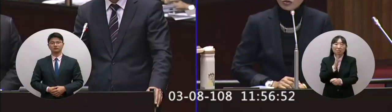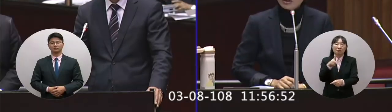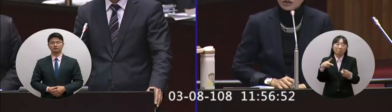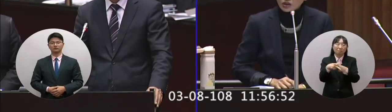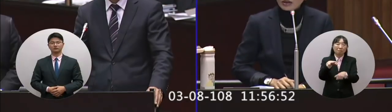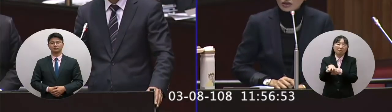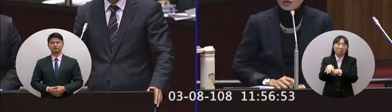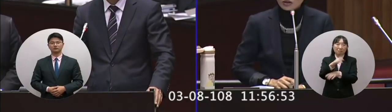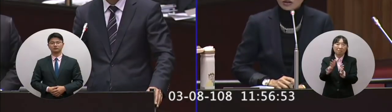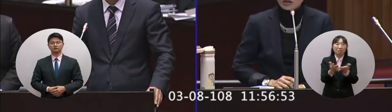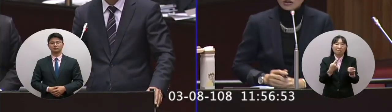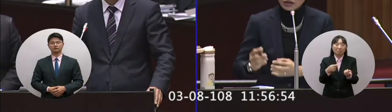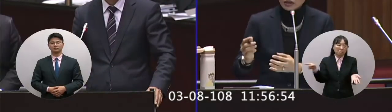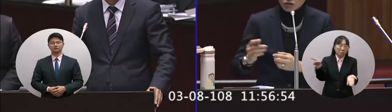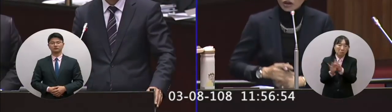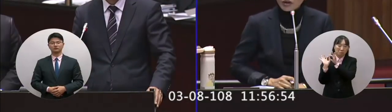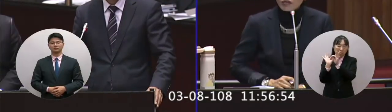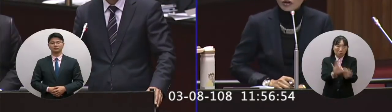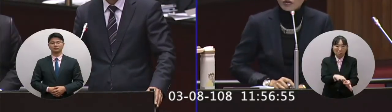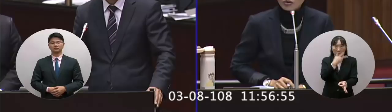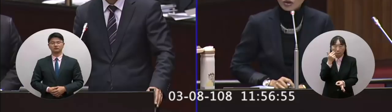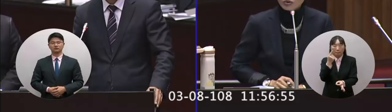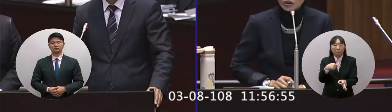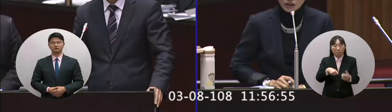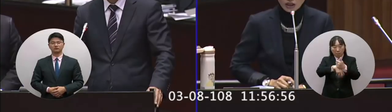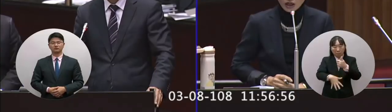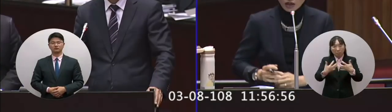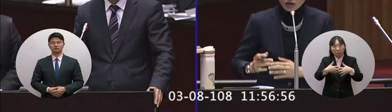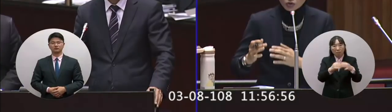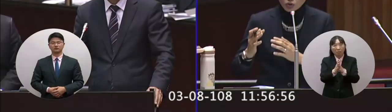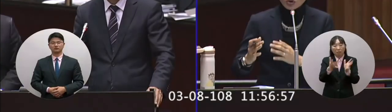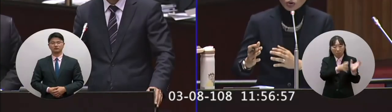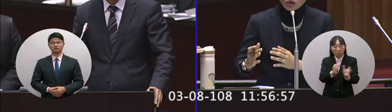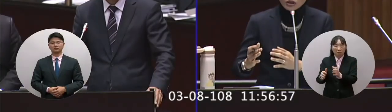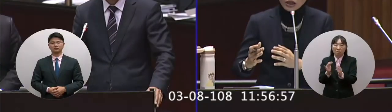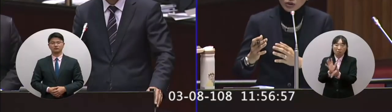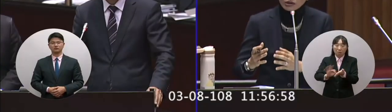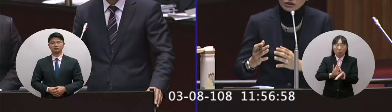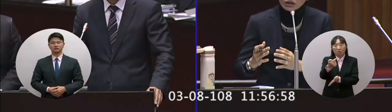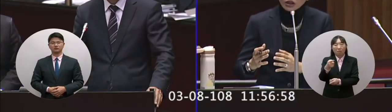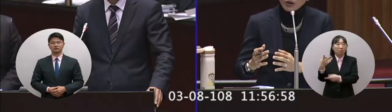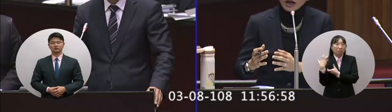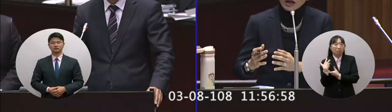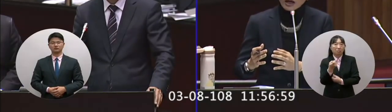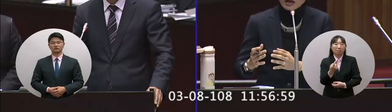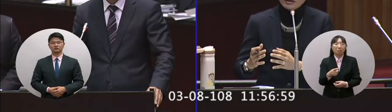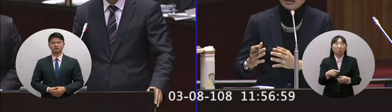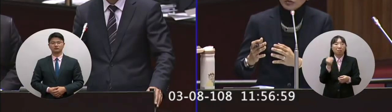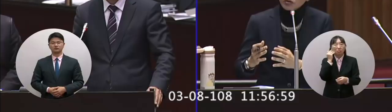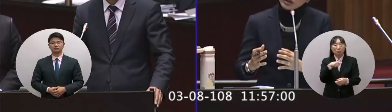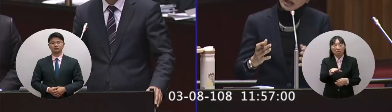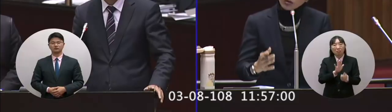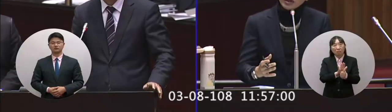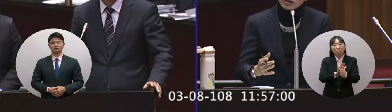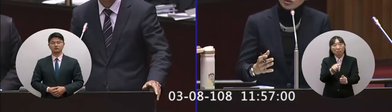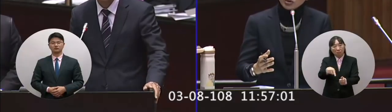庞大的所谓的滴灌系统的这样的一个设备费用嘛。所以我觉得如果说在推动机械化这